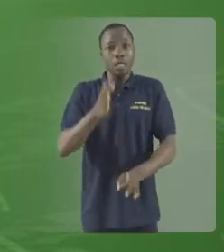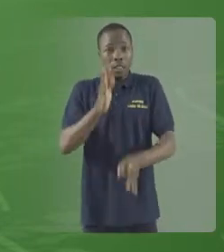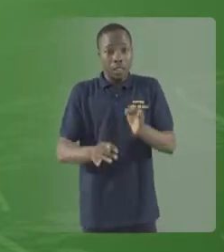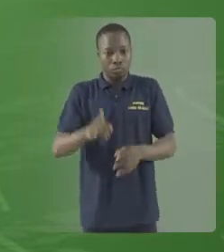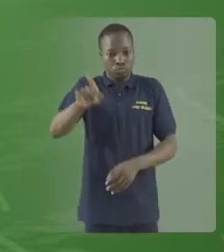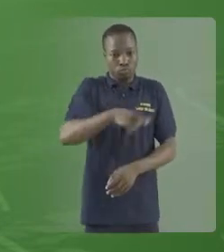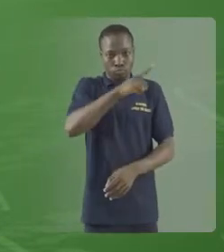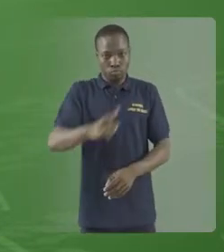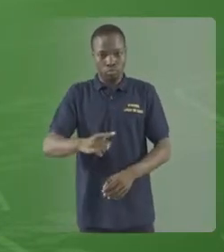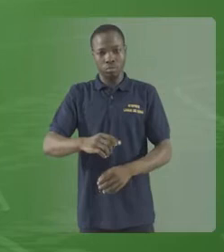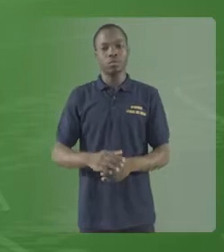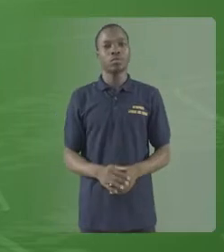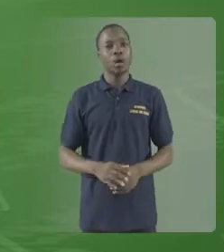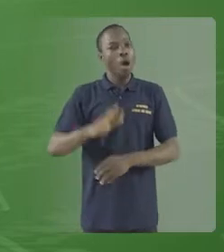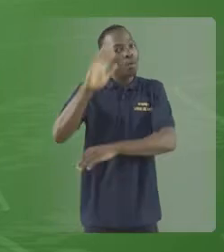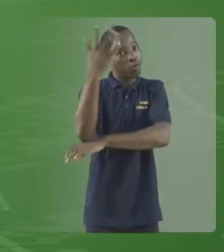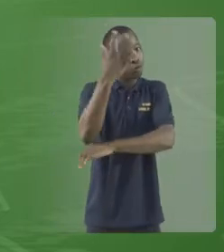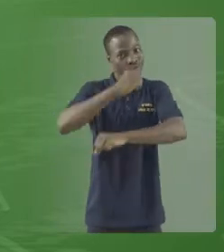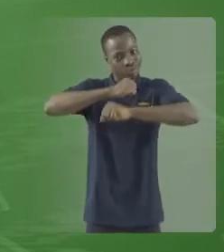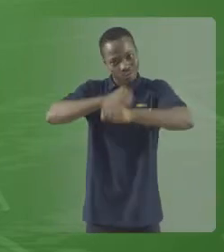les sols contre l'érosion.